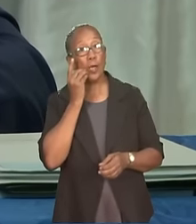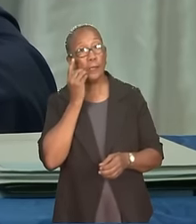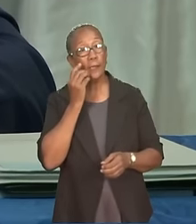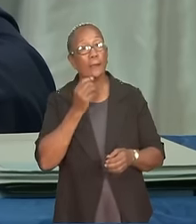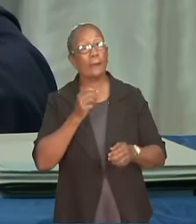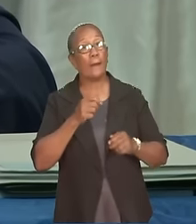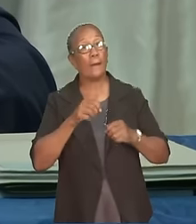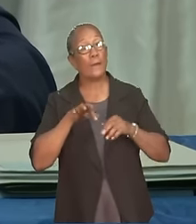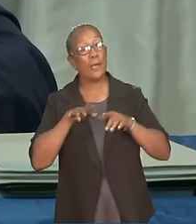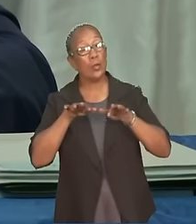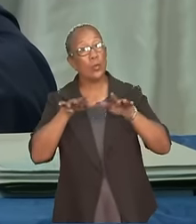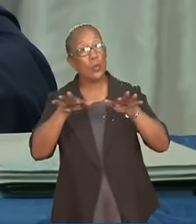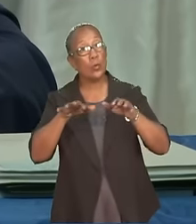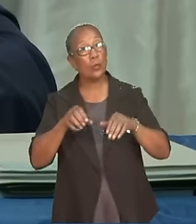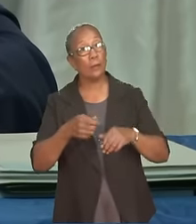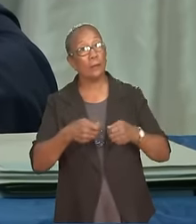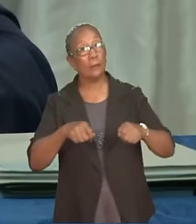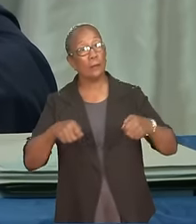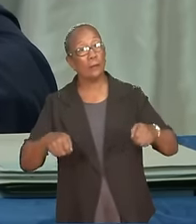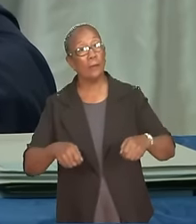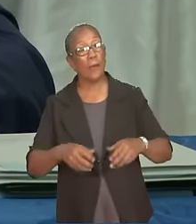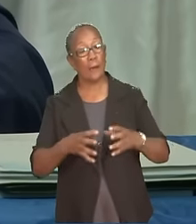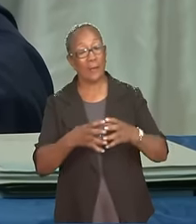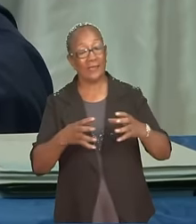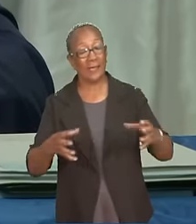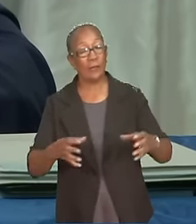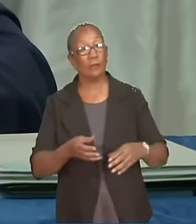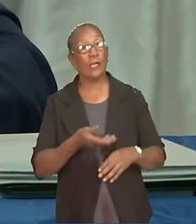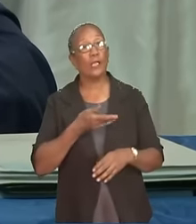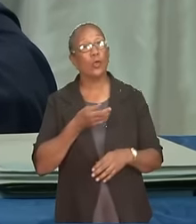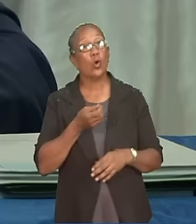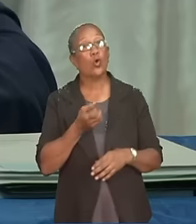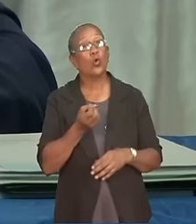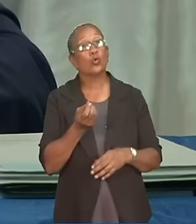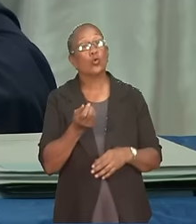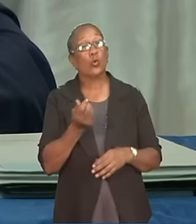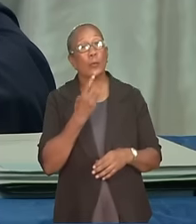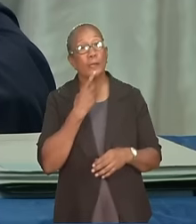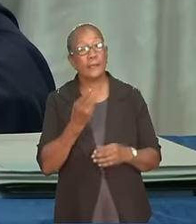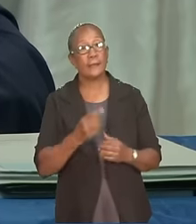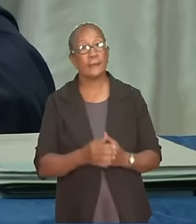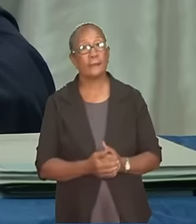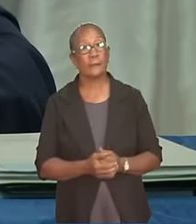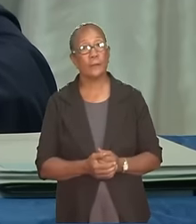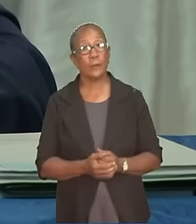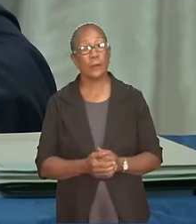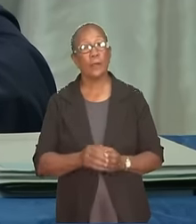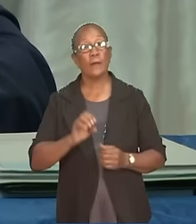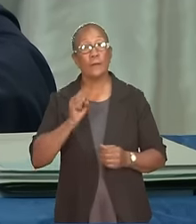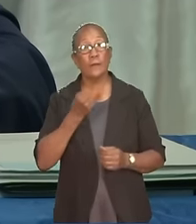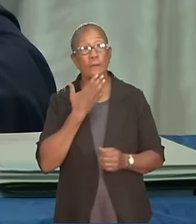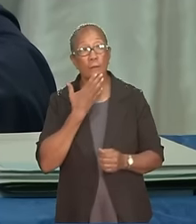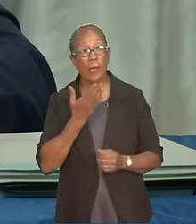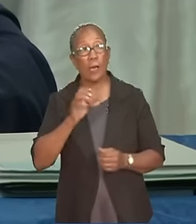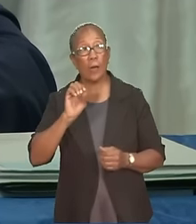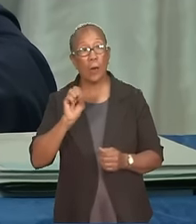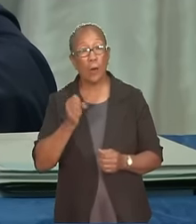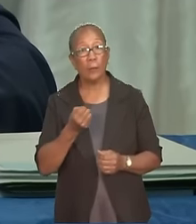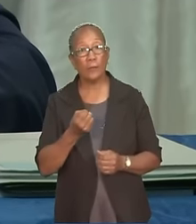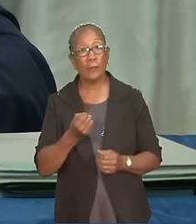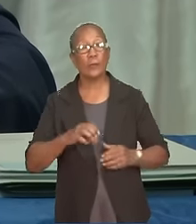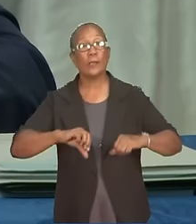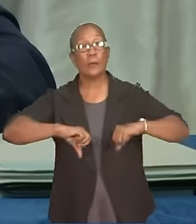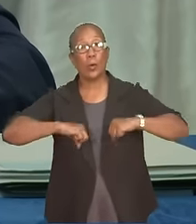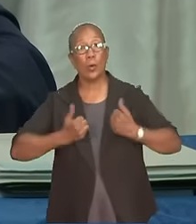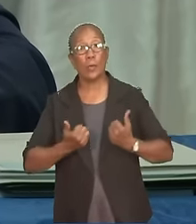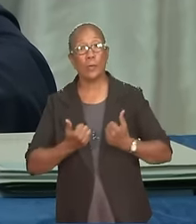naar het bedrijf, het is een Chinees bedrijf, dat het goedkoopste is. De vraag is hoe ga je het financieren? Omdat we gestart waren